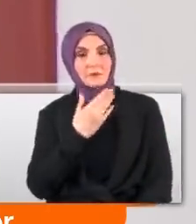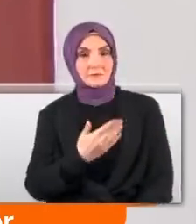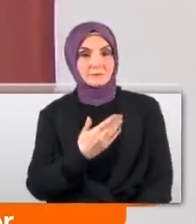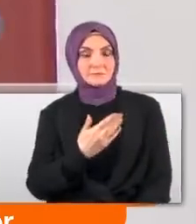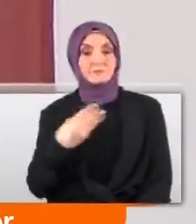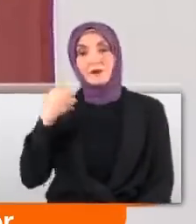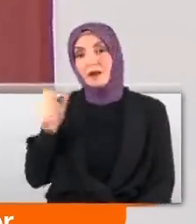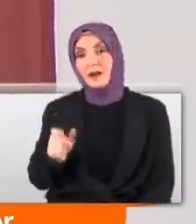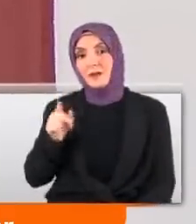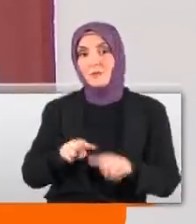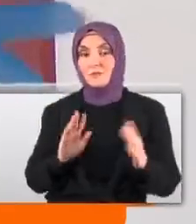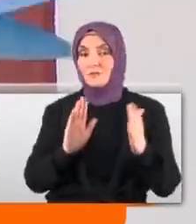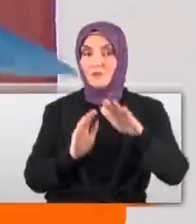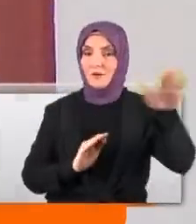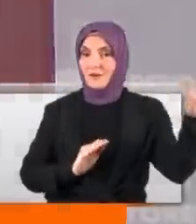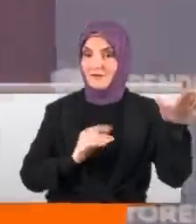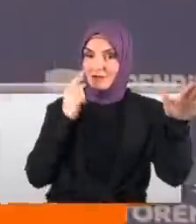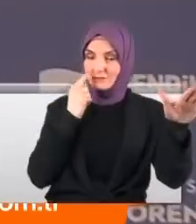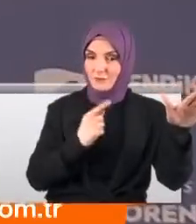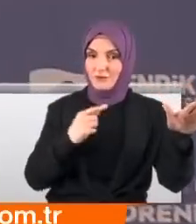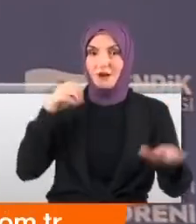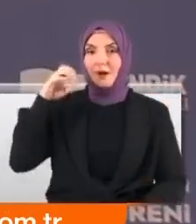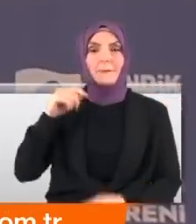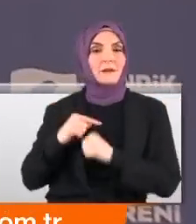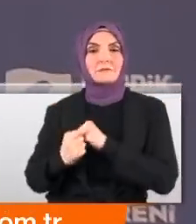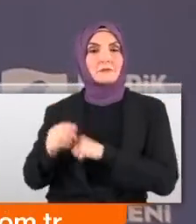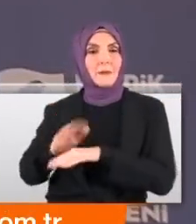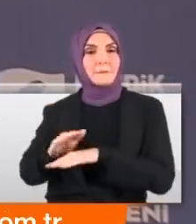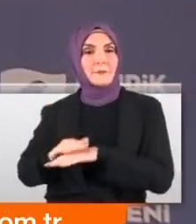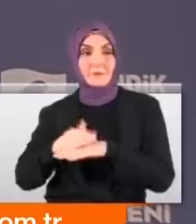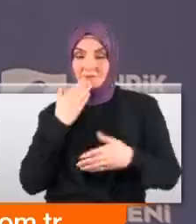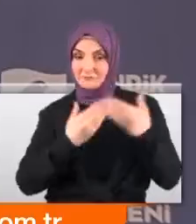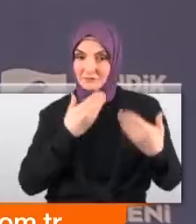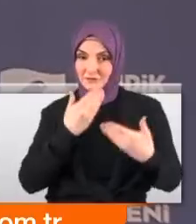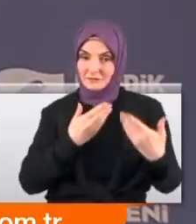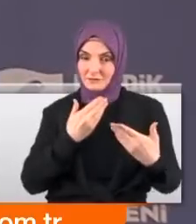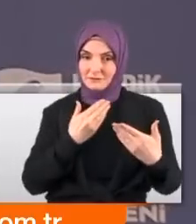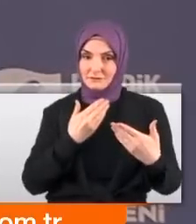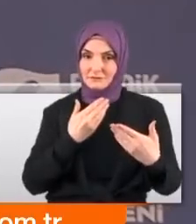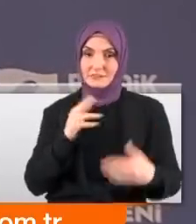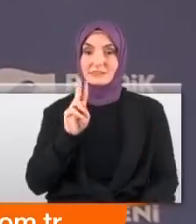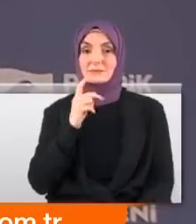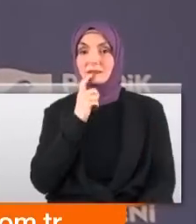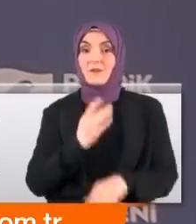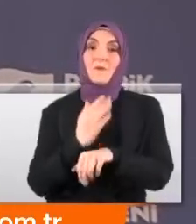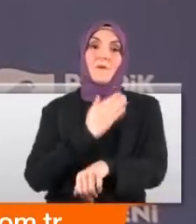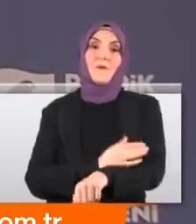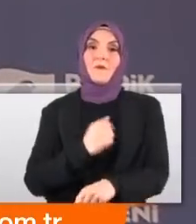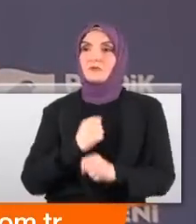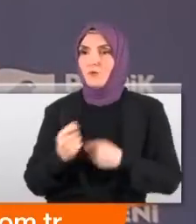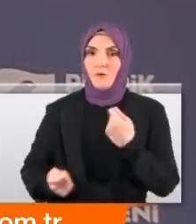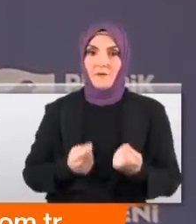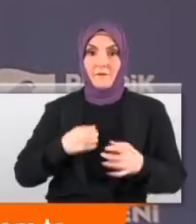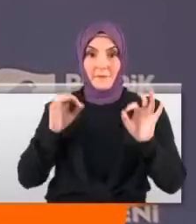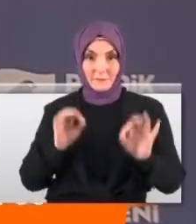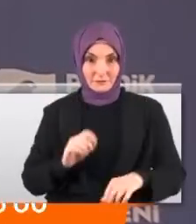AK Parti'nin icraatlarıyla da yüklendi. Biz göreve geldiğimizde, yani 20 yıl önce, kişi